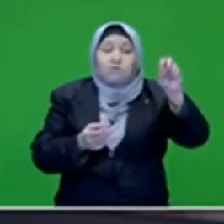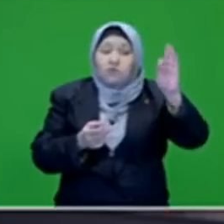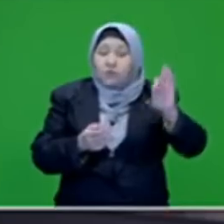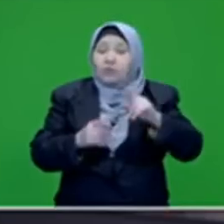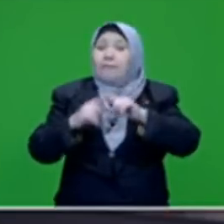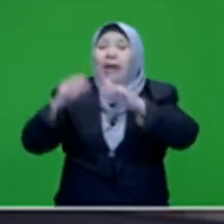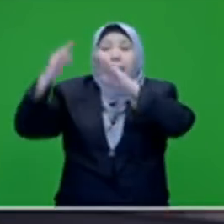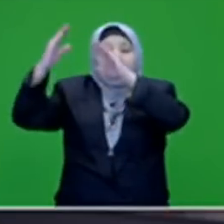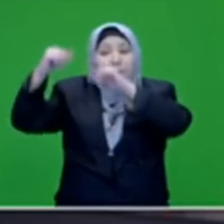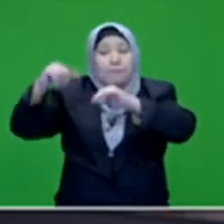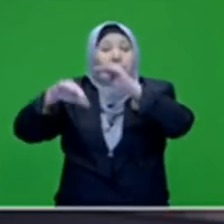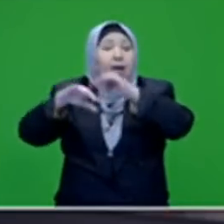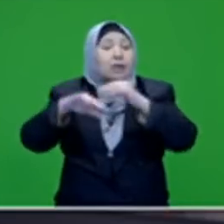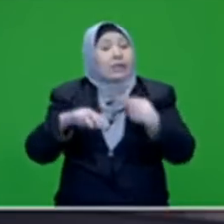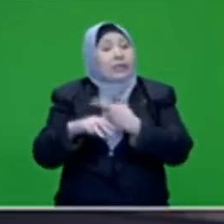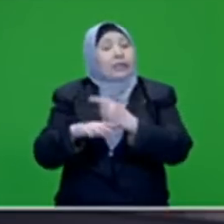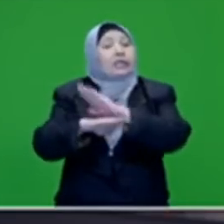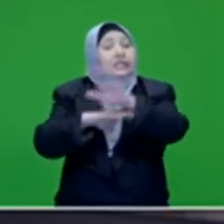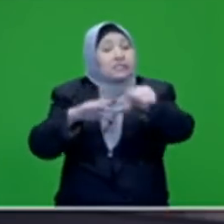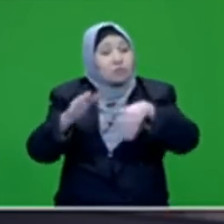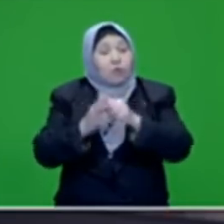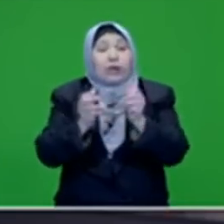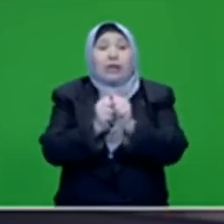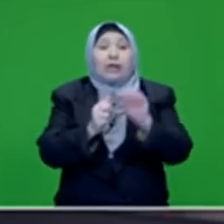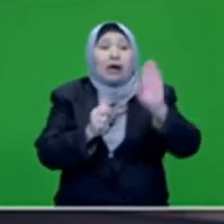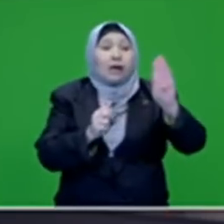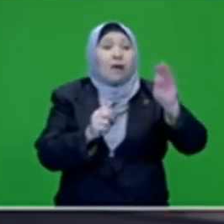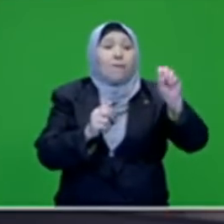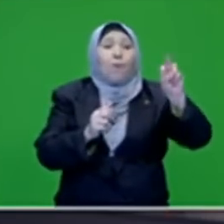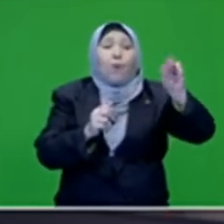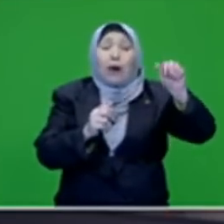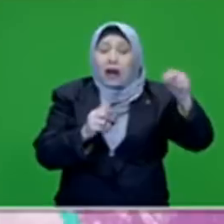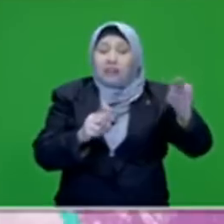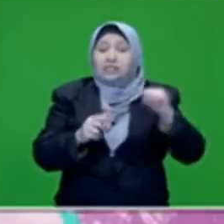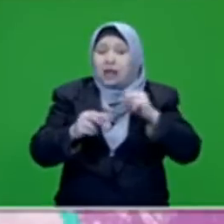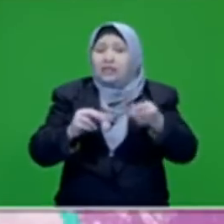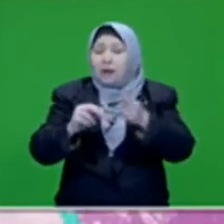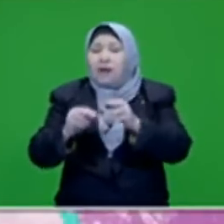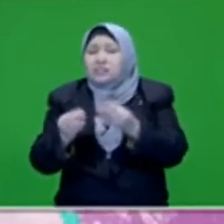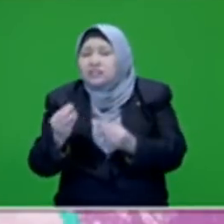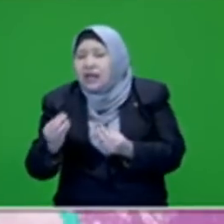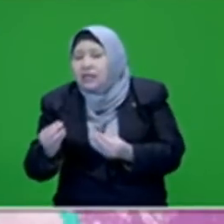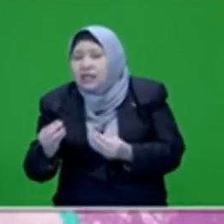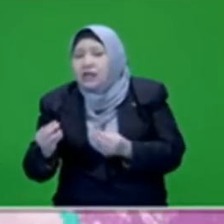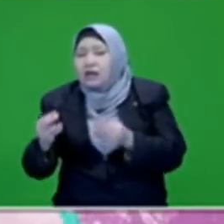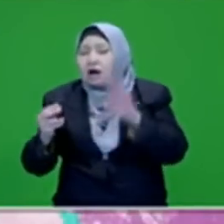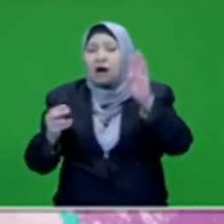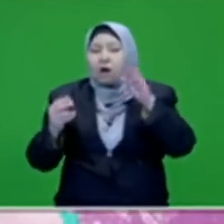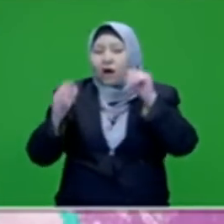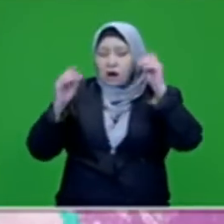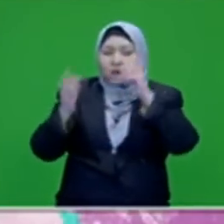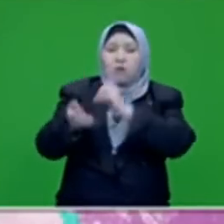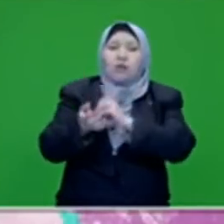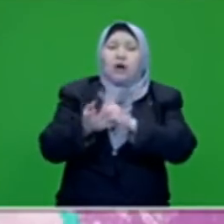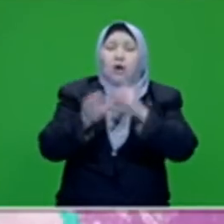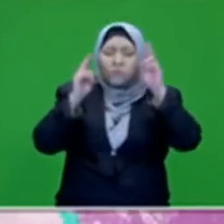kita, kita semua. Dan dengan burhan ya, silakan. Kalau Ustaz Fazrul lihat, saya tertarik